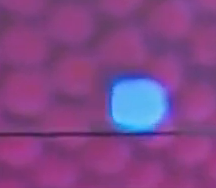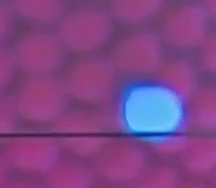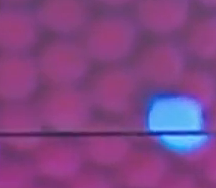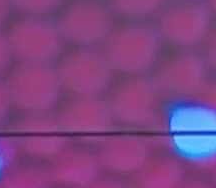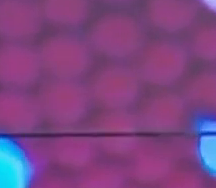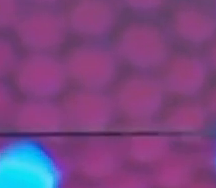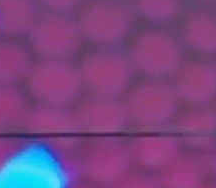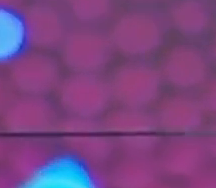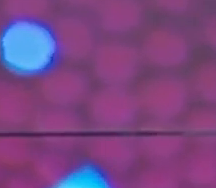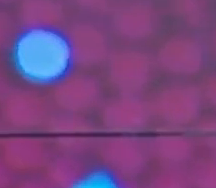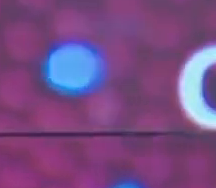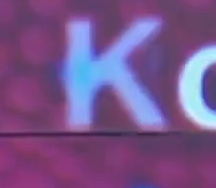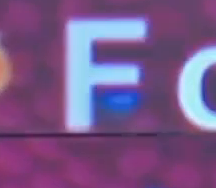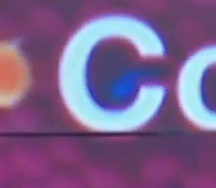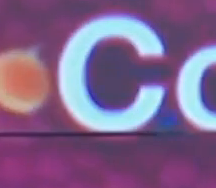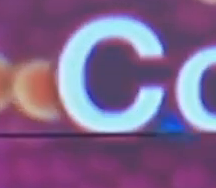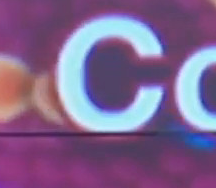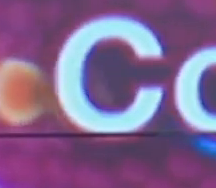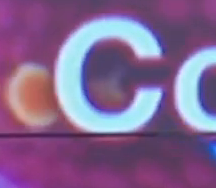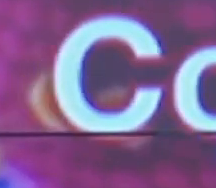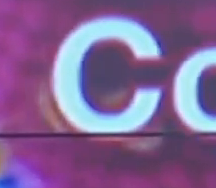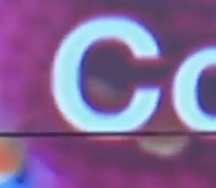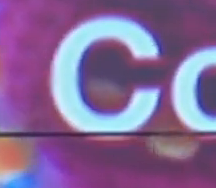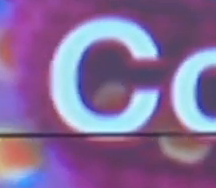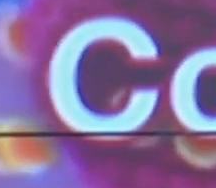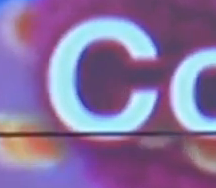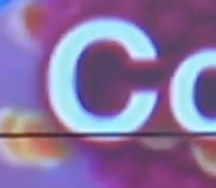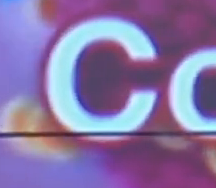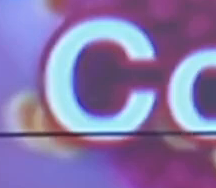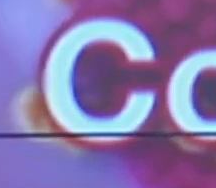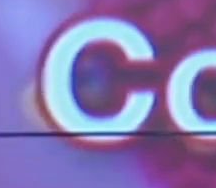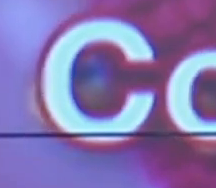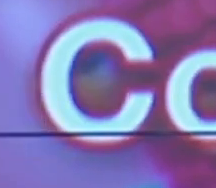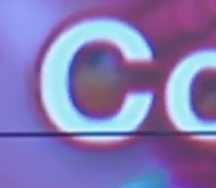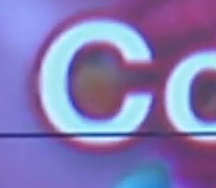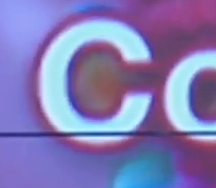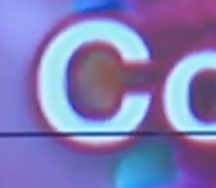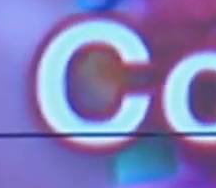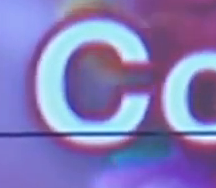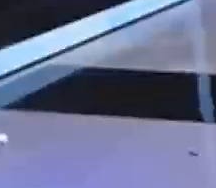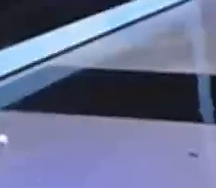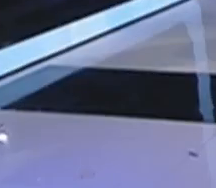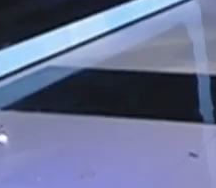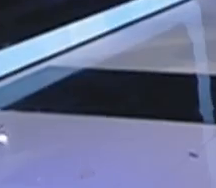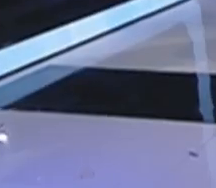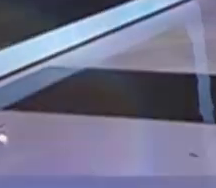معكم يتجدد إن شاء الله يوم السبت في نشرة أخرى من مستجدات فيروس كورونا. إلى اللقاء.